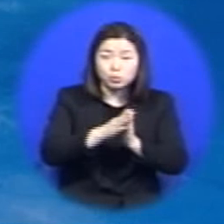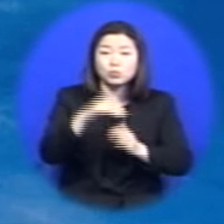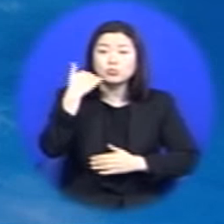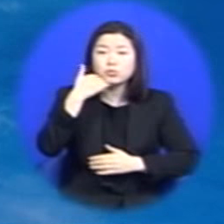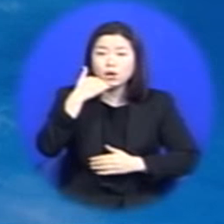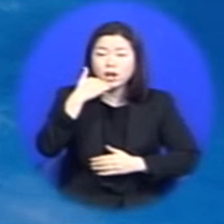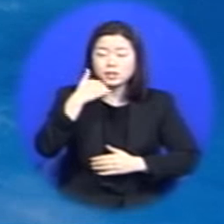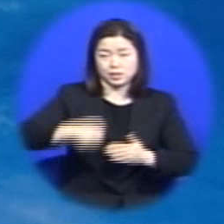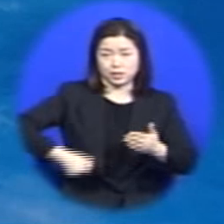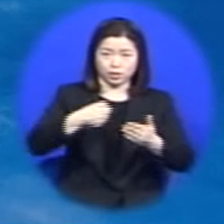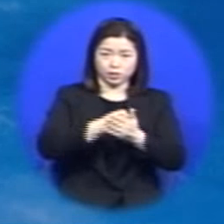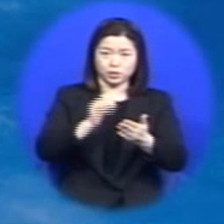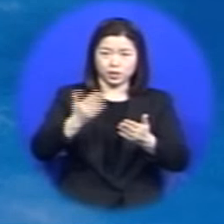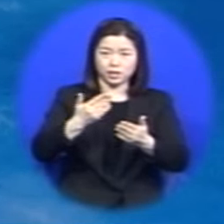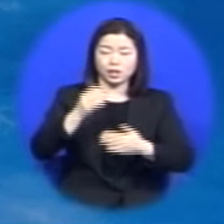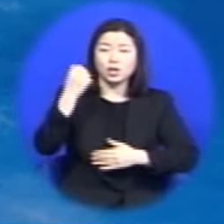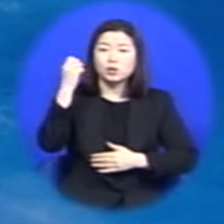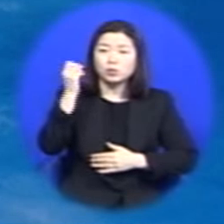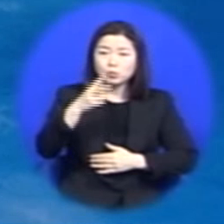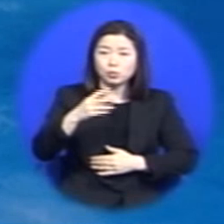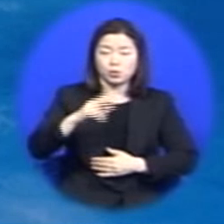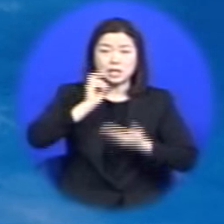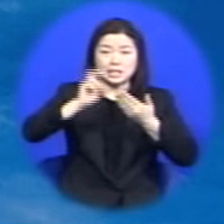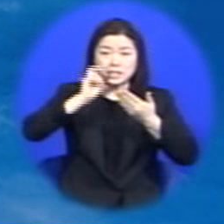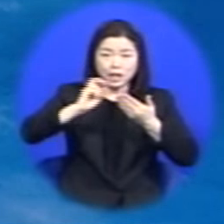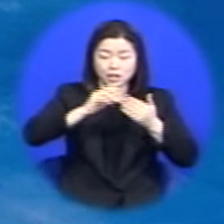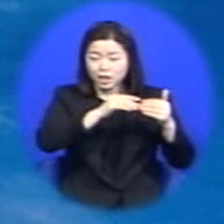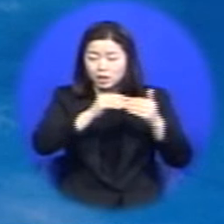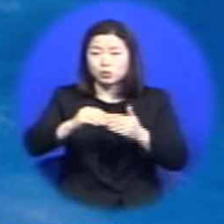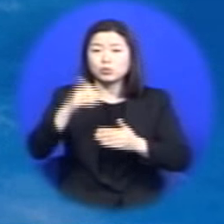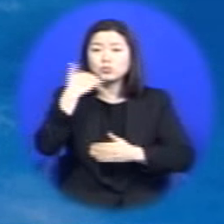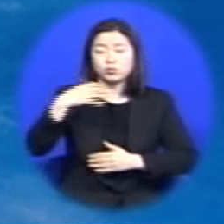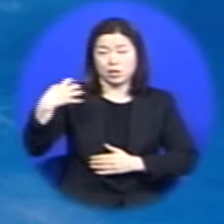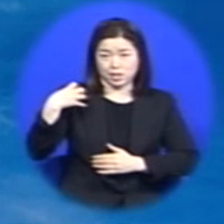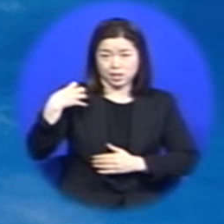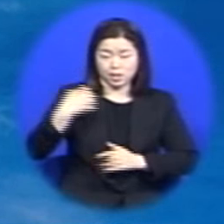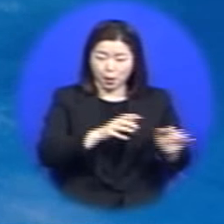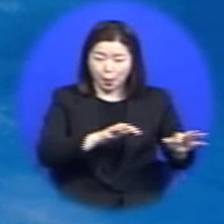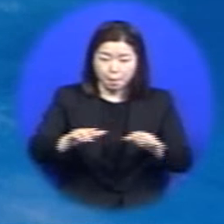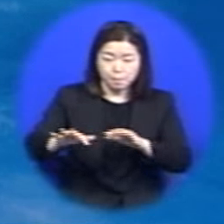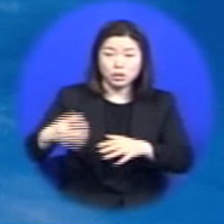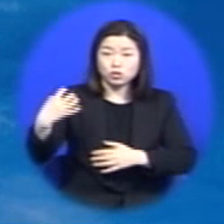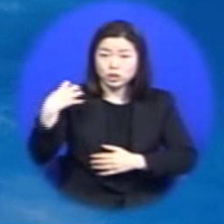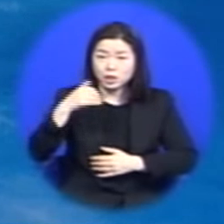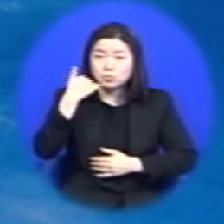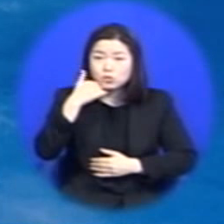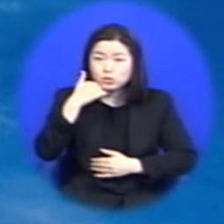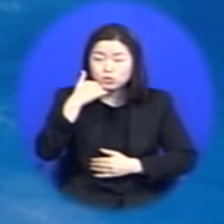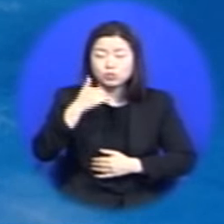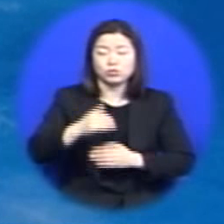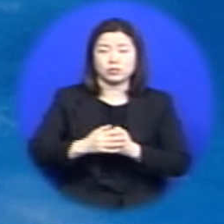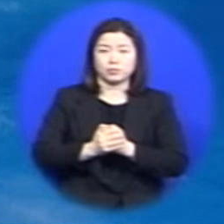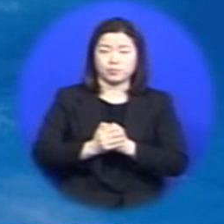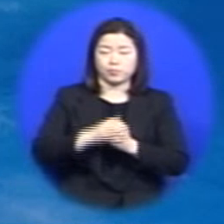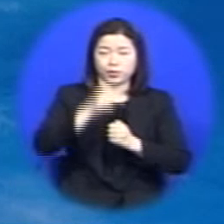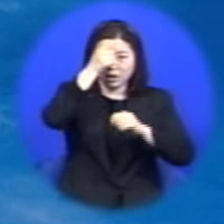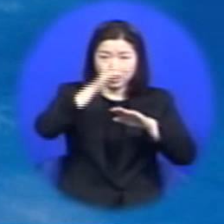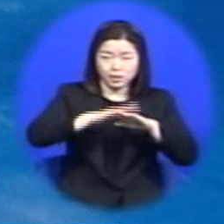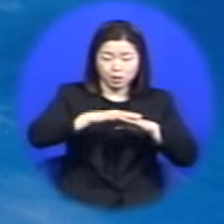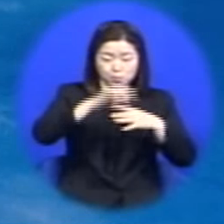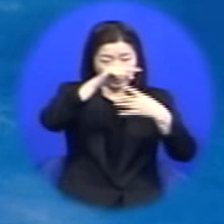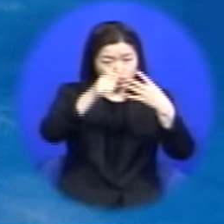되겠죠. 또 찬양인도 누가 해야 될지 정해야 되겠죠. 반주자 정해야 되겠죠. 예배